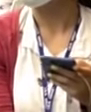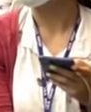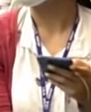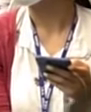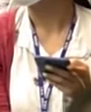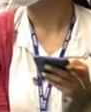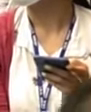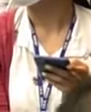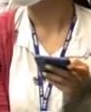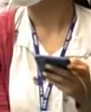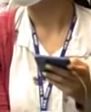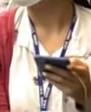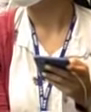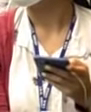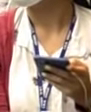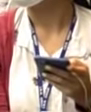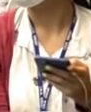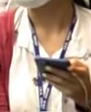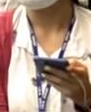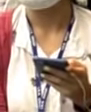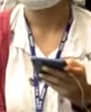ครับวันนี้มีการประชุม